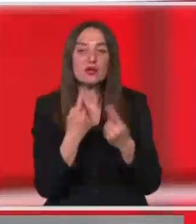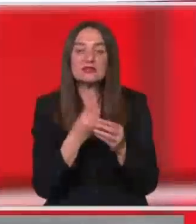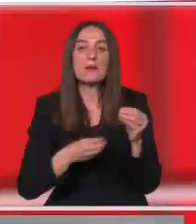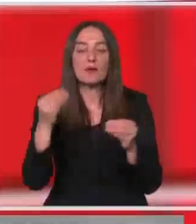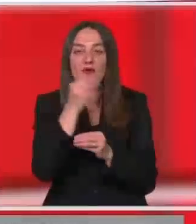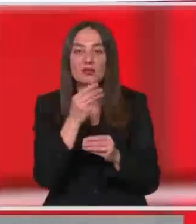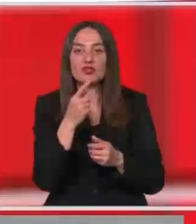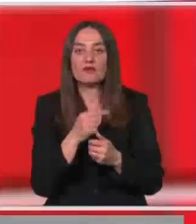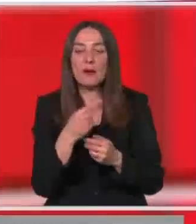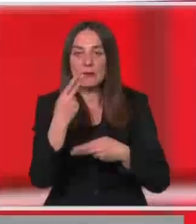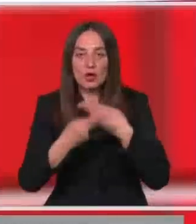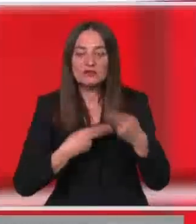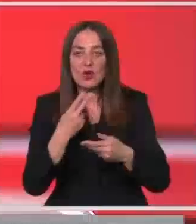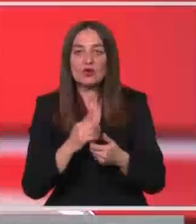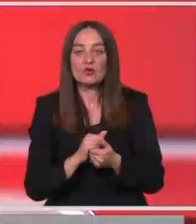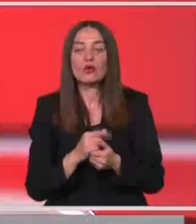povećava proizvodnju. Dobro,